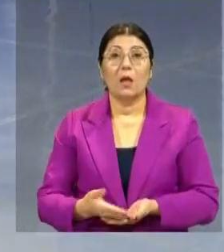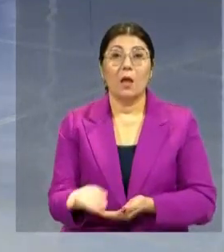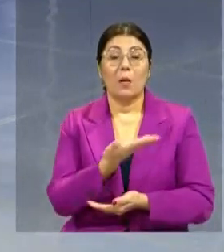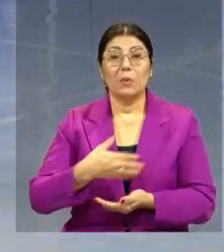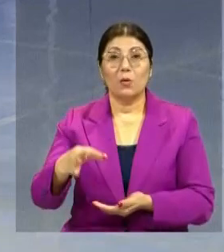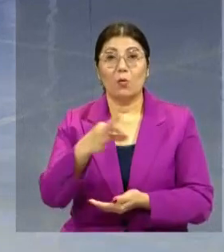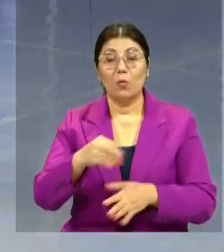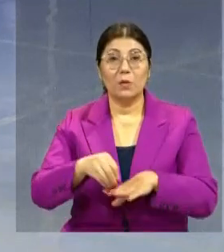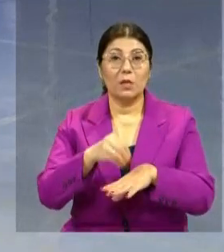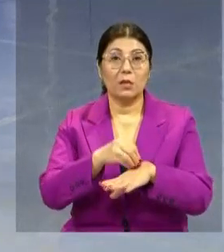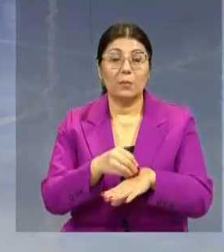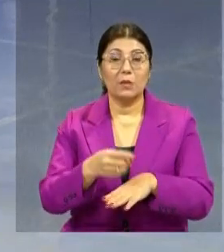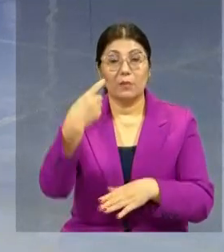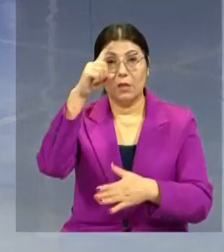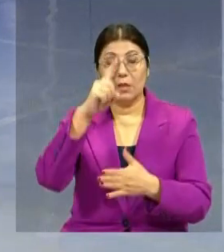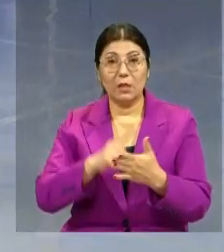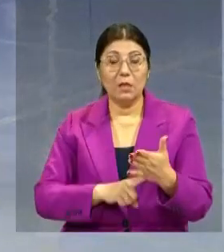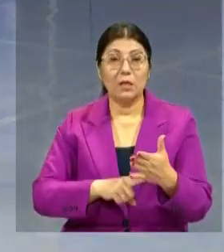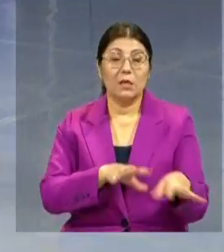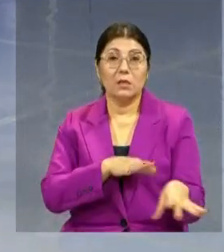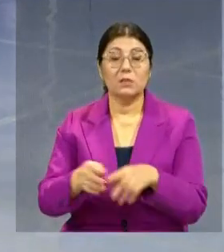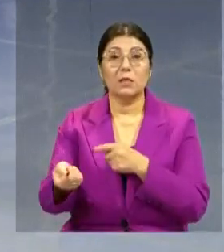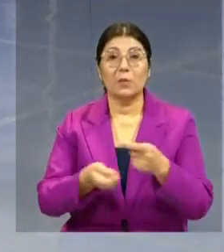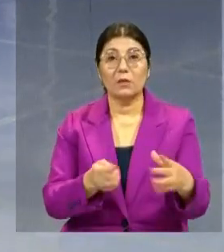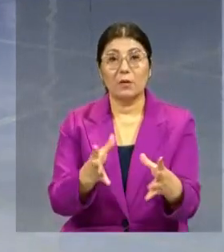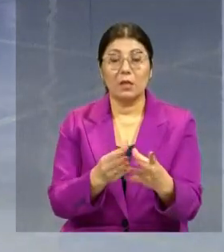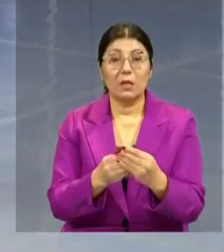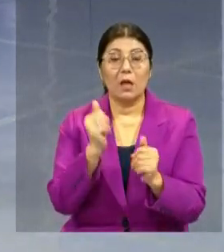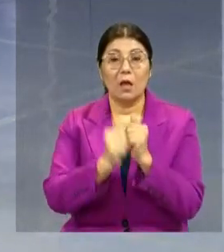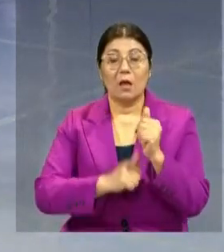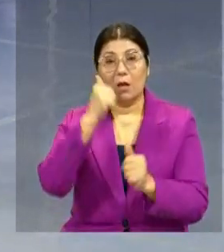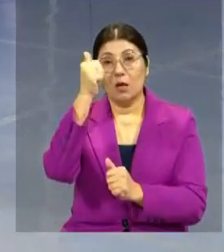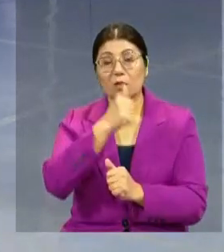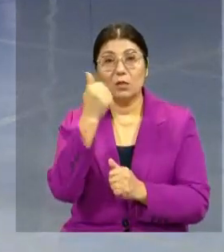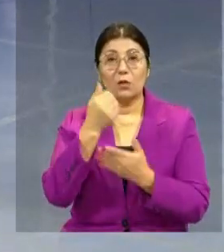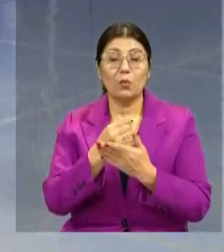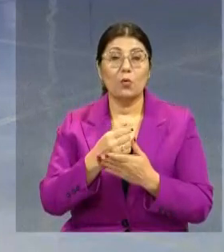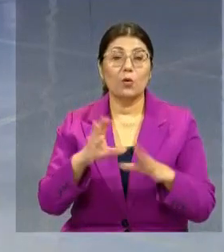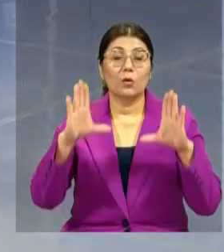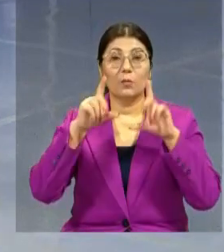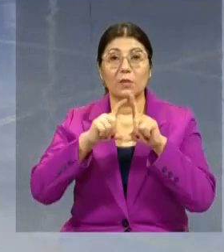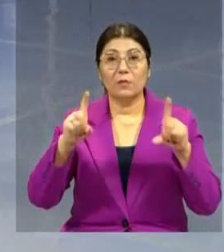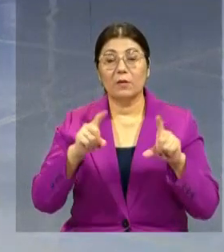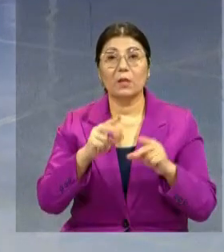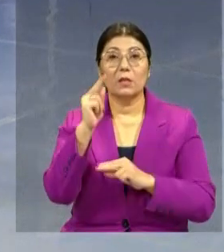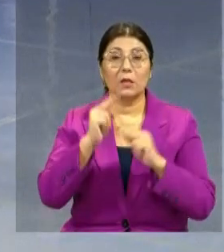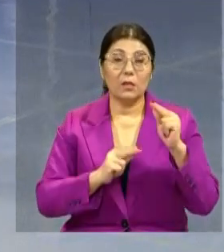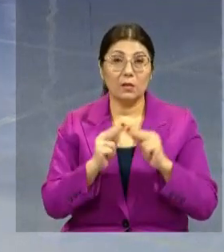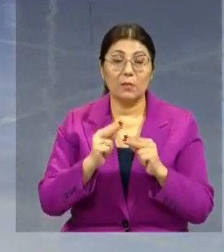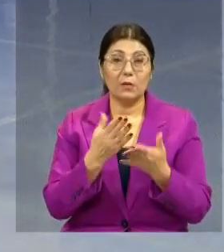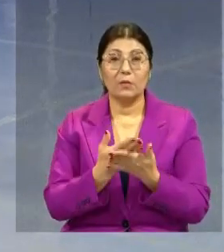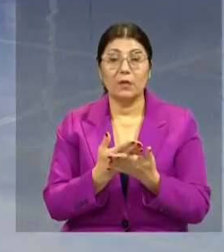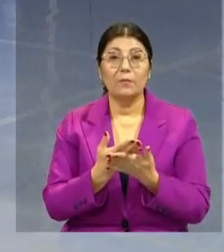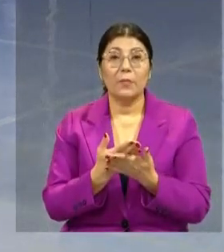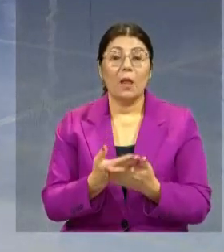облыстың әкімдігі мен діни істер басқармасымен бірлесіп арнайы жыл сайын мешіт салым біткен сайын жерлерге орындар рұқсаттар беріледі.